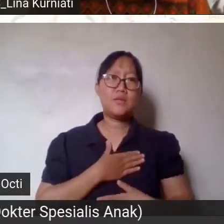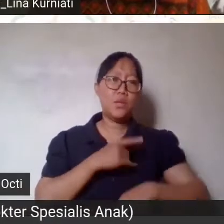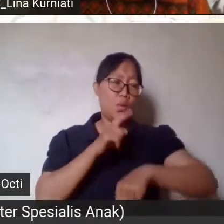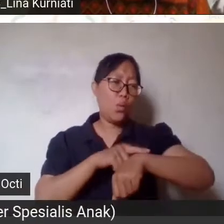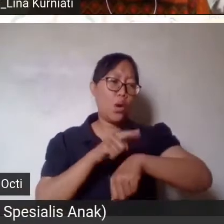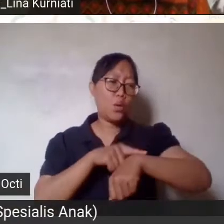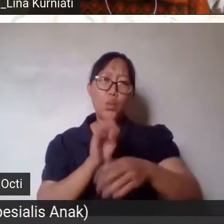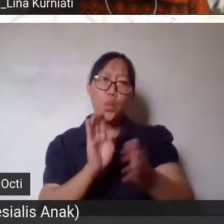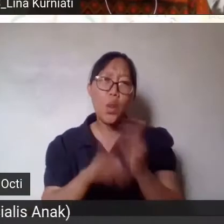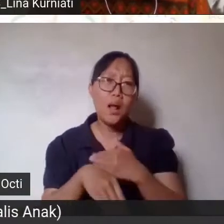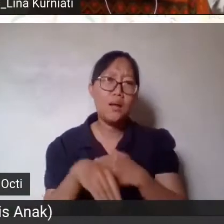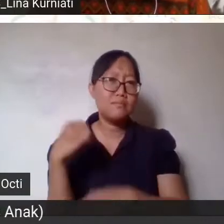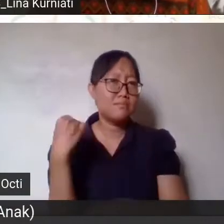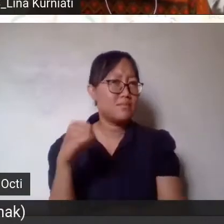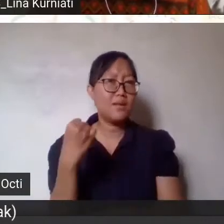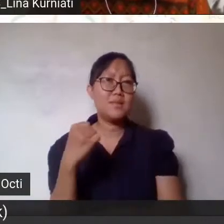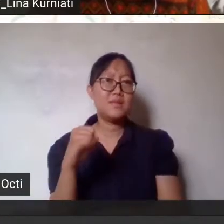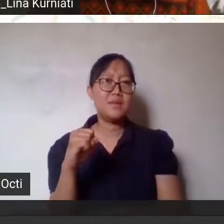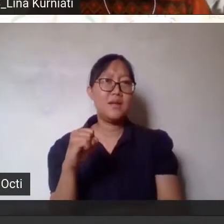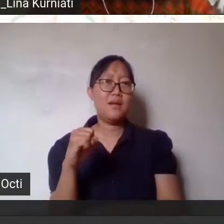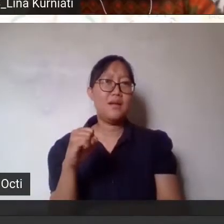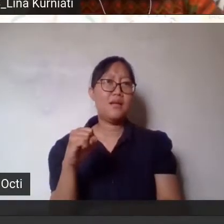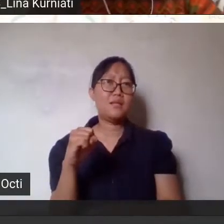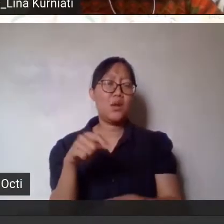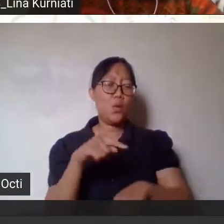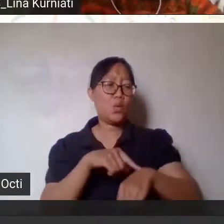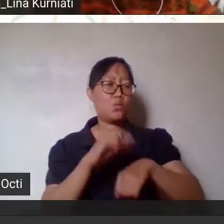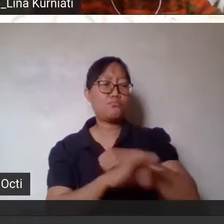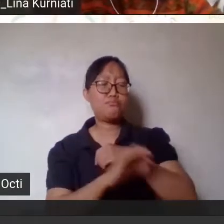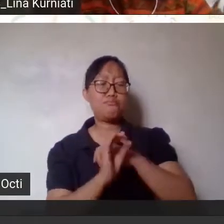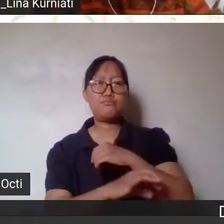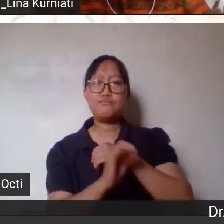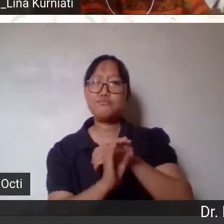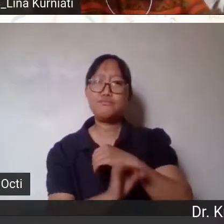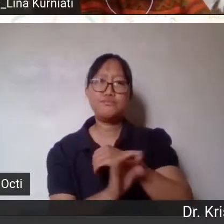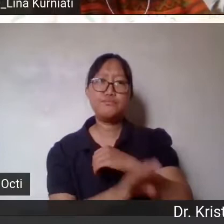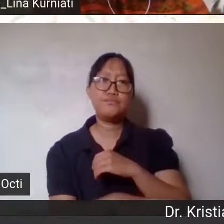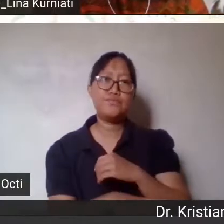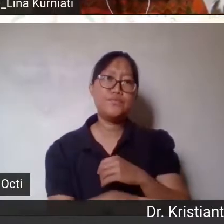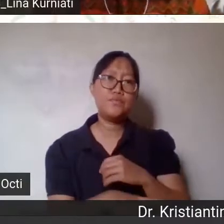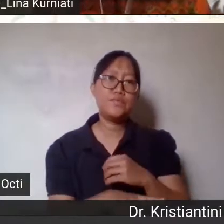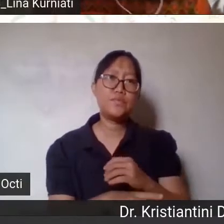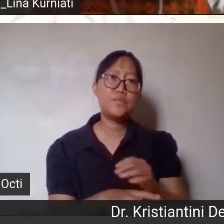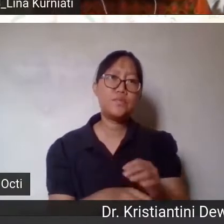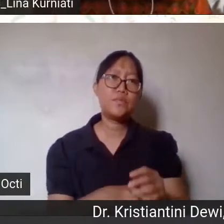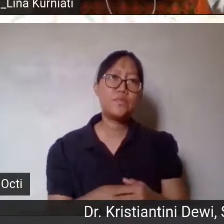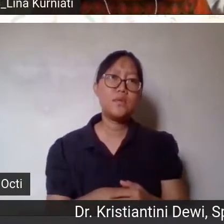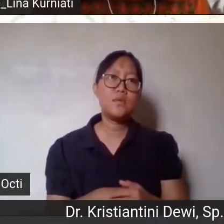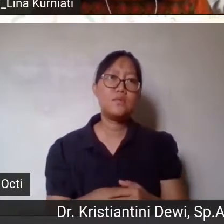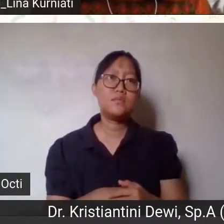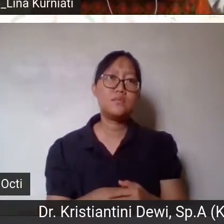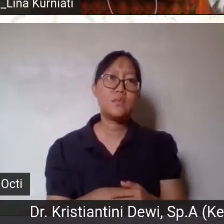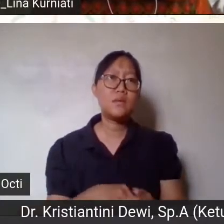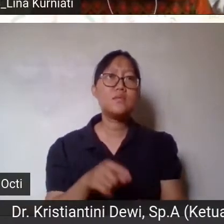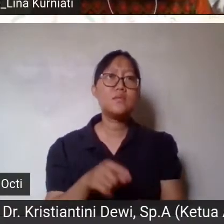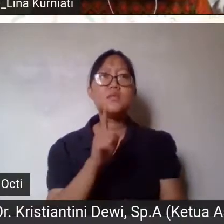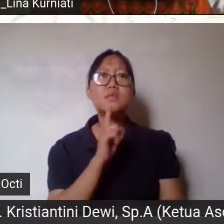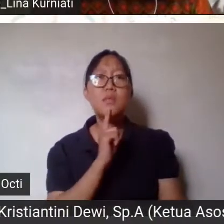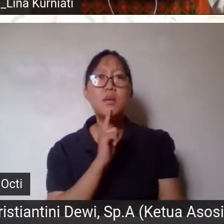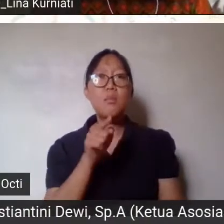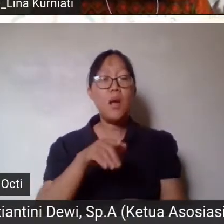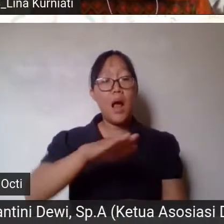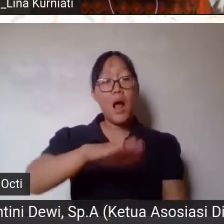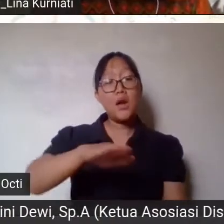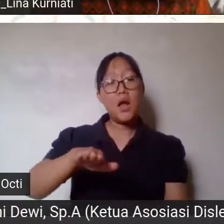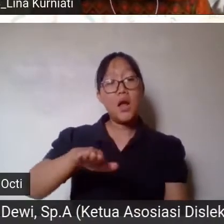banyak waktu yang terbuang, anak-anak ada apa ya, ada waktunya, ada deadline-nya ya, kapan mereka masih bisa memberikan respons yang